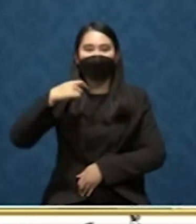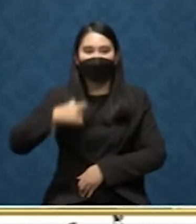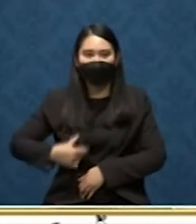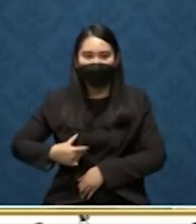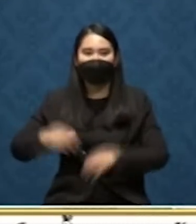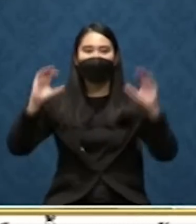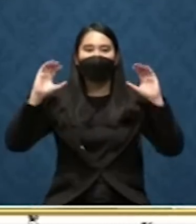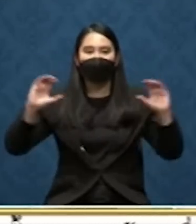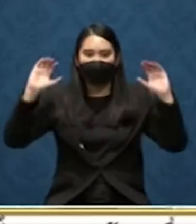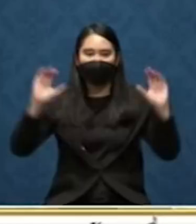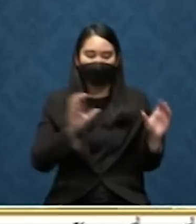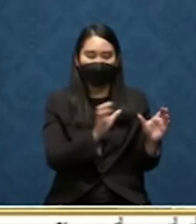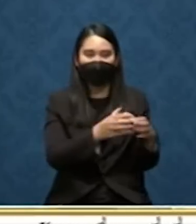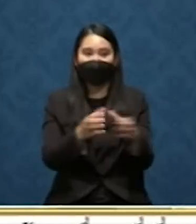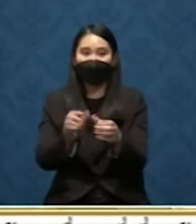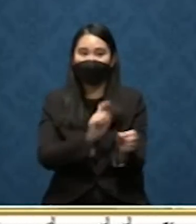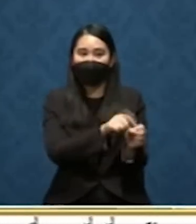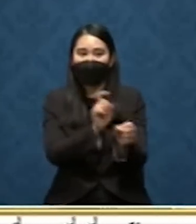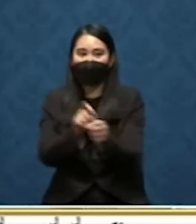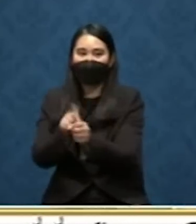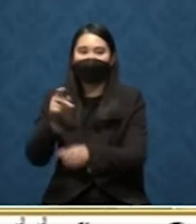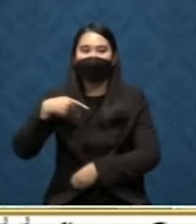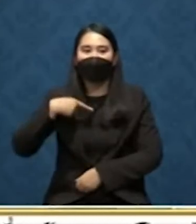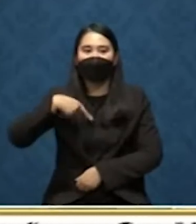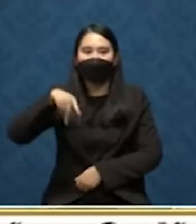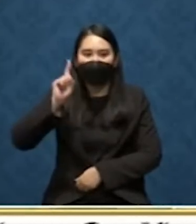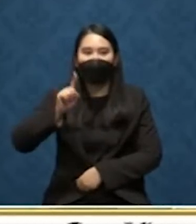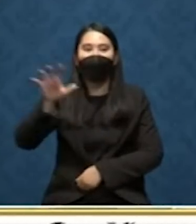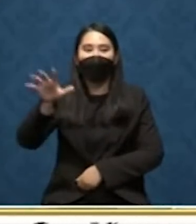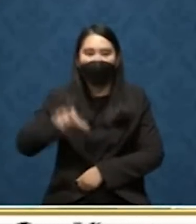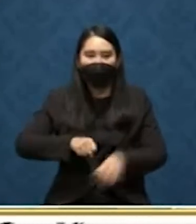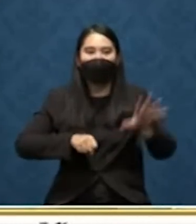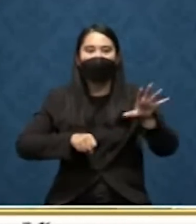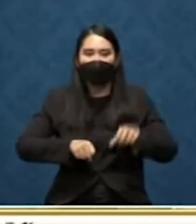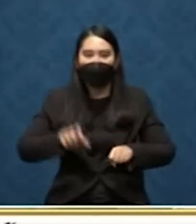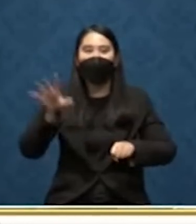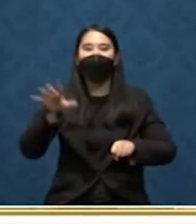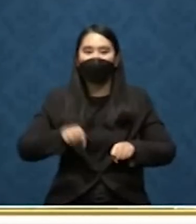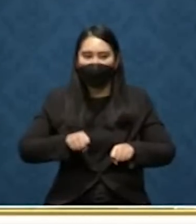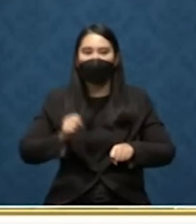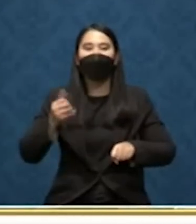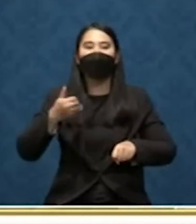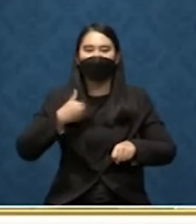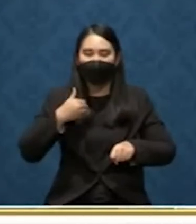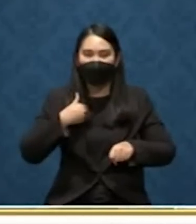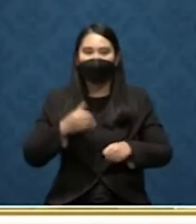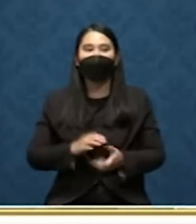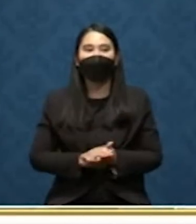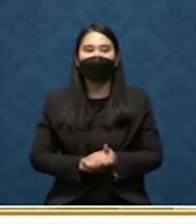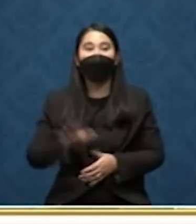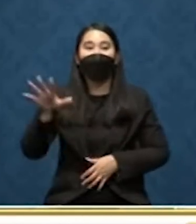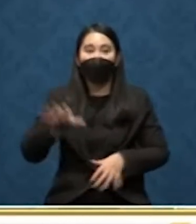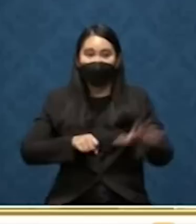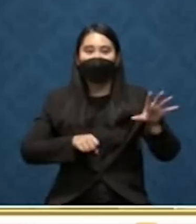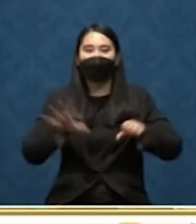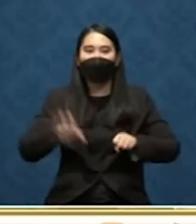และลาชการทุกสำนักสูปเอาผลประโยชนจากเลืดเนื้อของคนไทยด้วยกันแล้วเอาไปเส